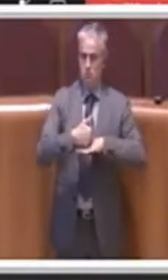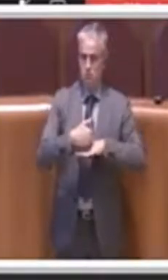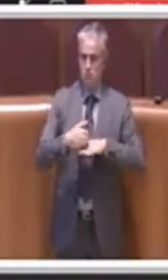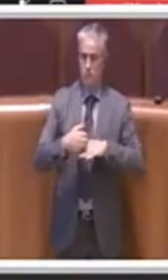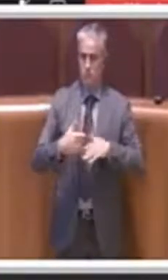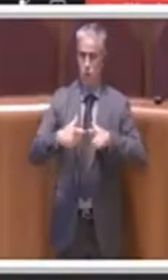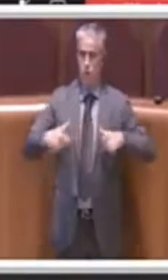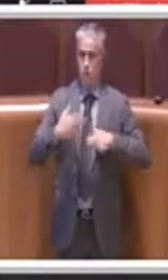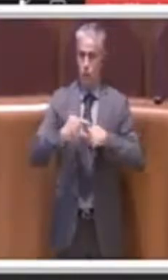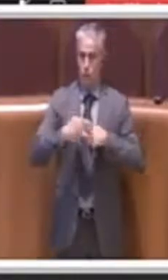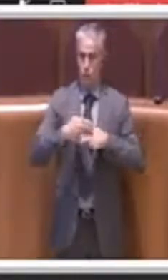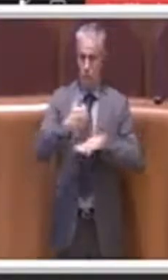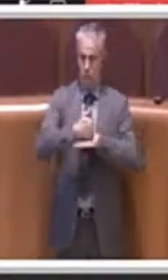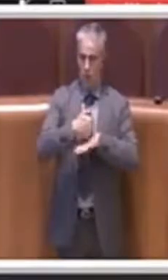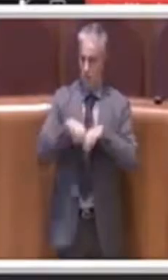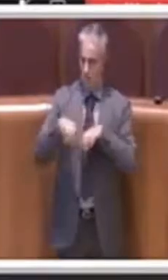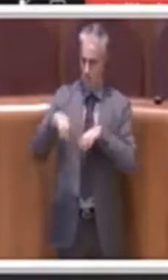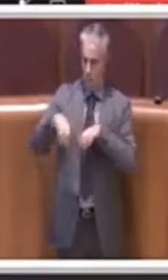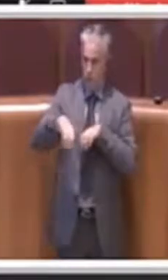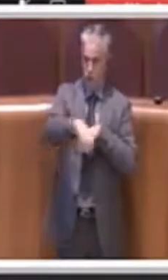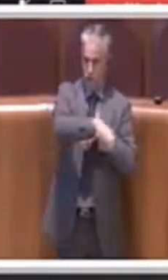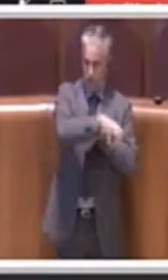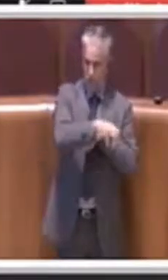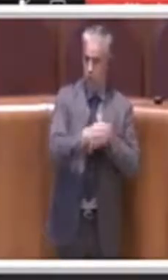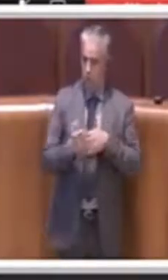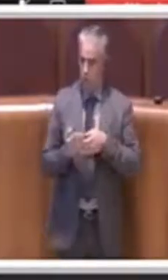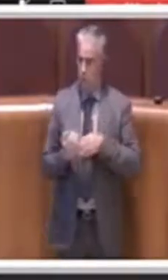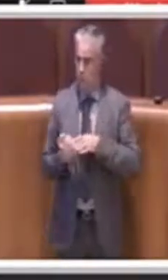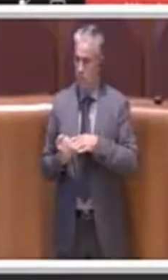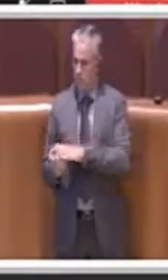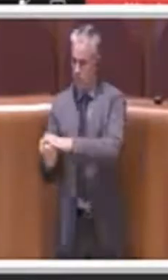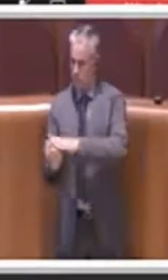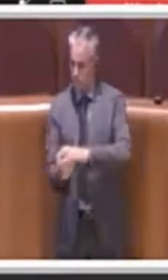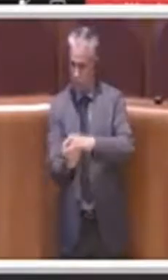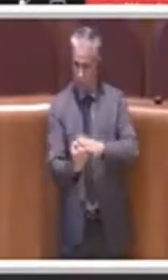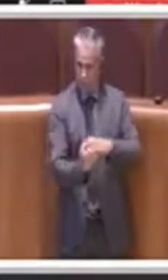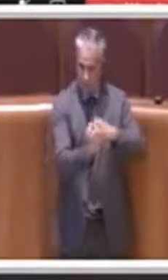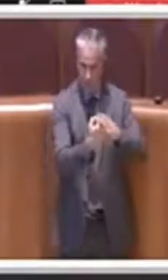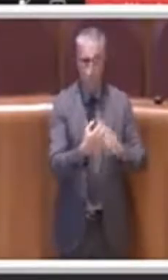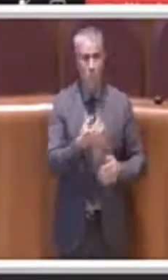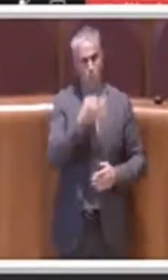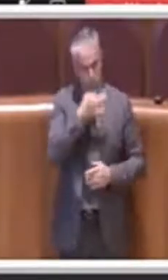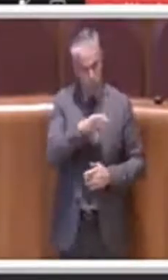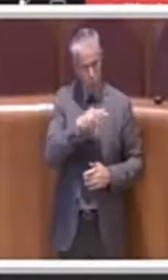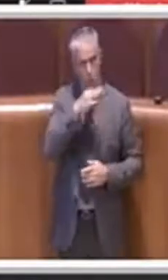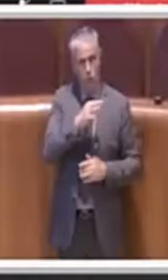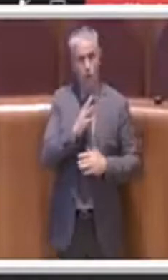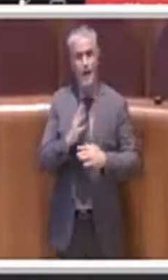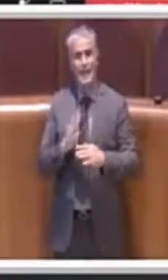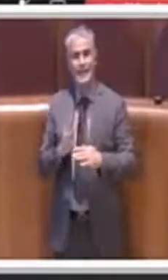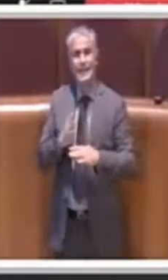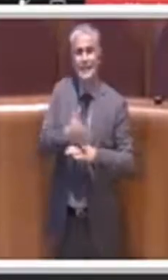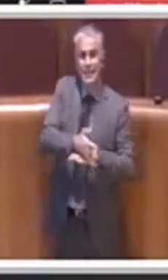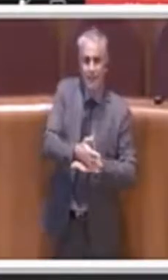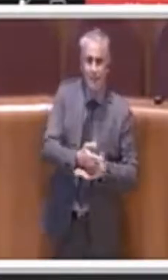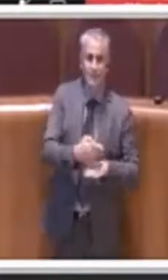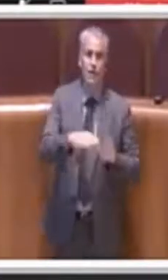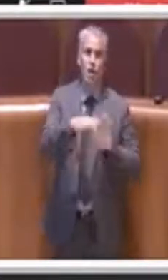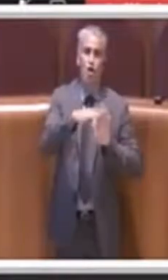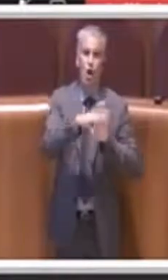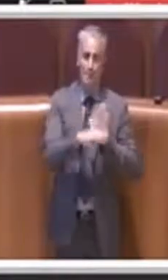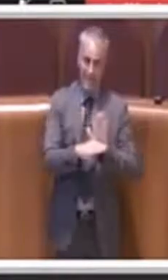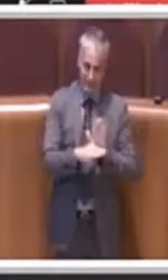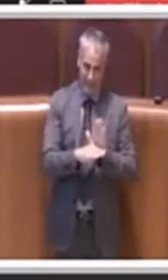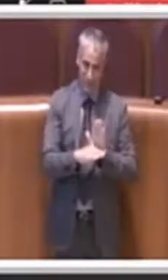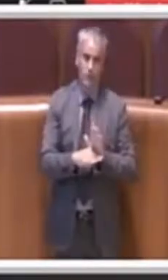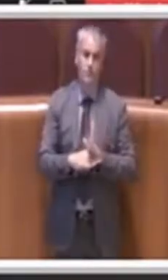poi molto può sempre essere fatto anche, io penso, soprattutto con interventi di carattere normativo, ma